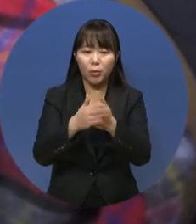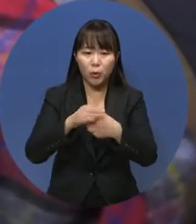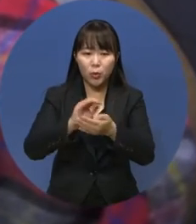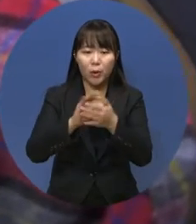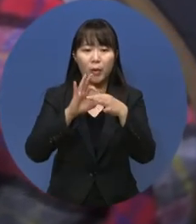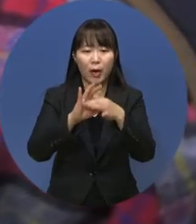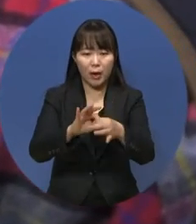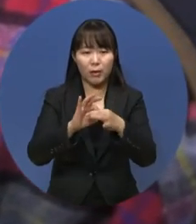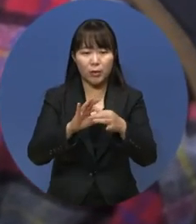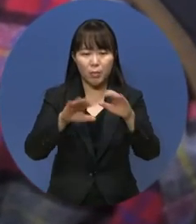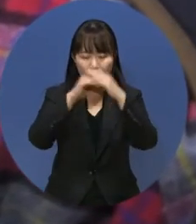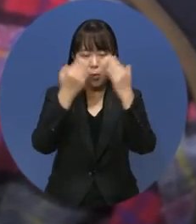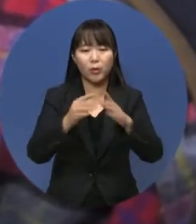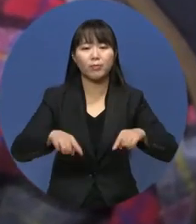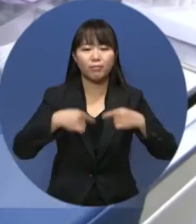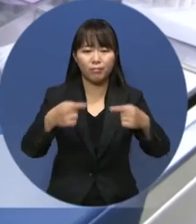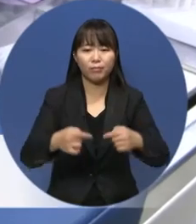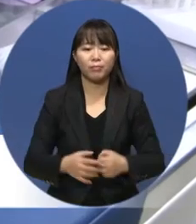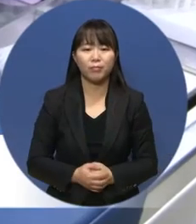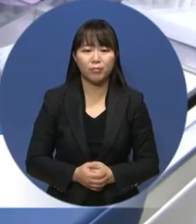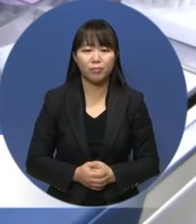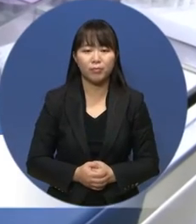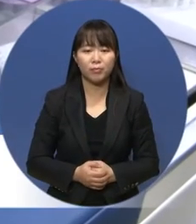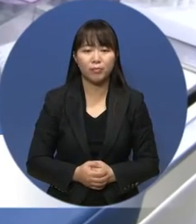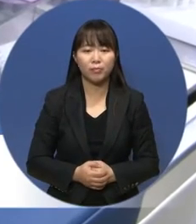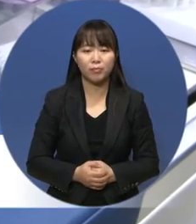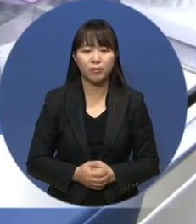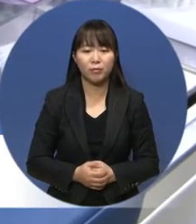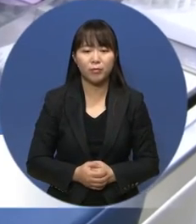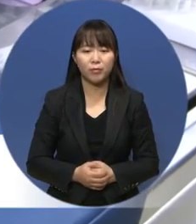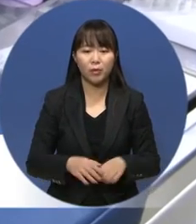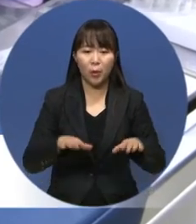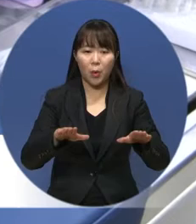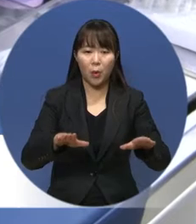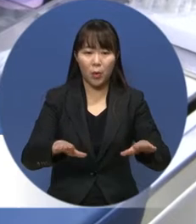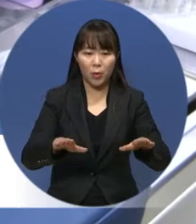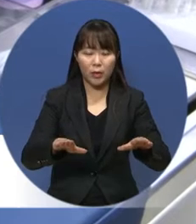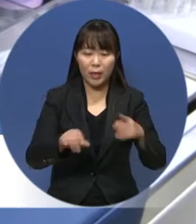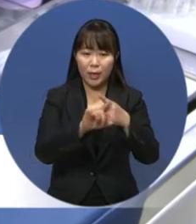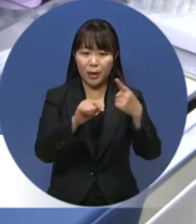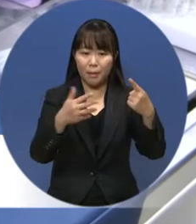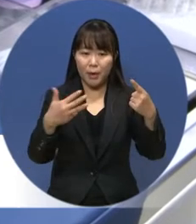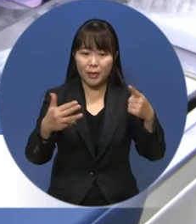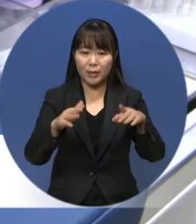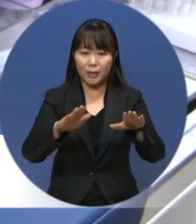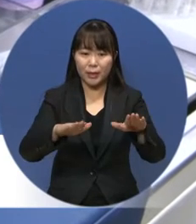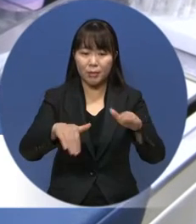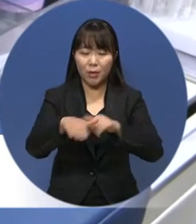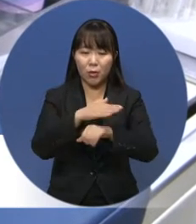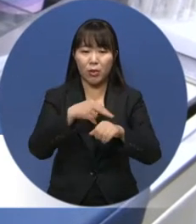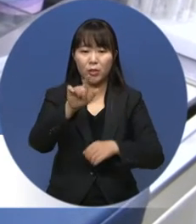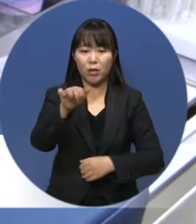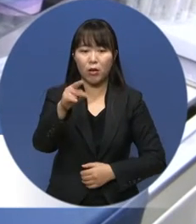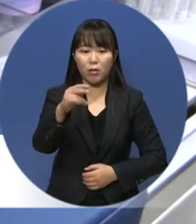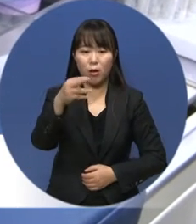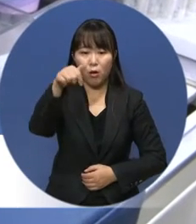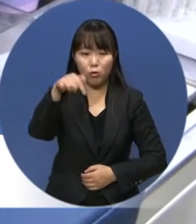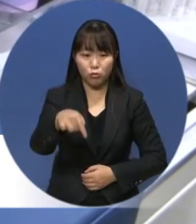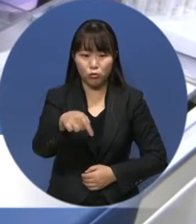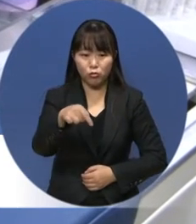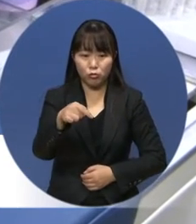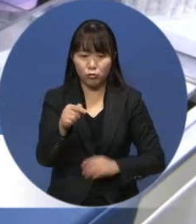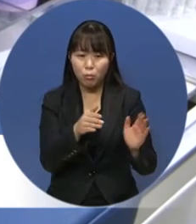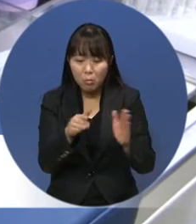헌혈운동 에 동참했습니다 오늘 1월 탈이 l 3대 시각으로 적혈구 보이 현황이 3.1